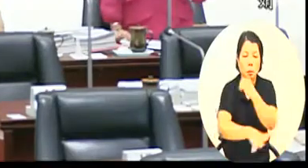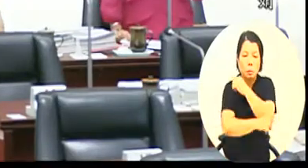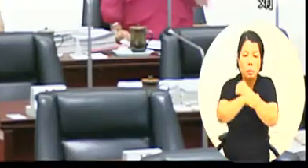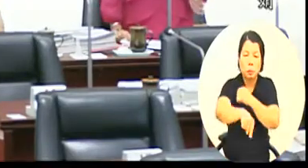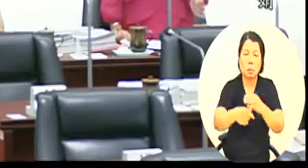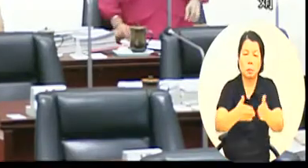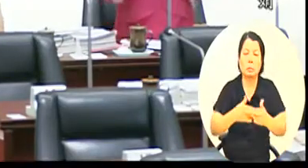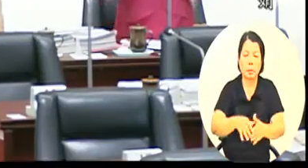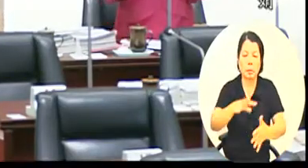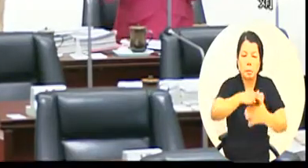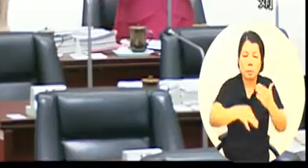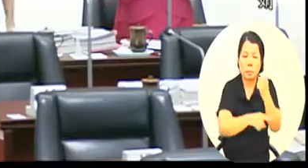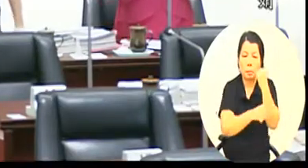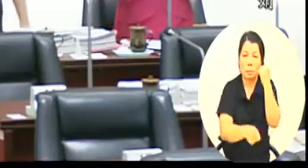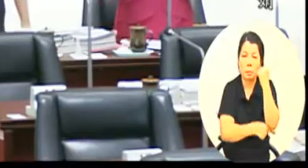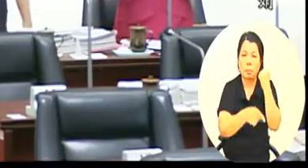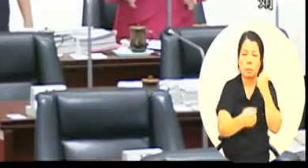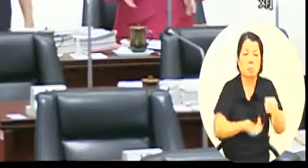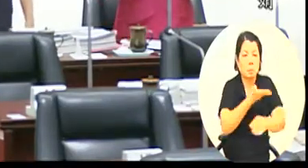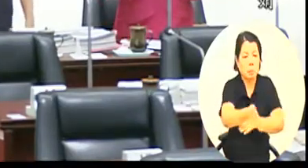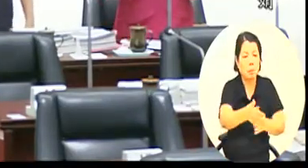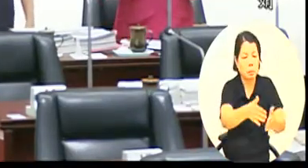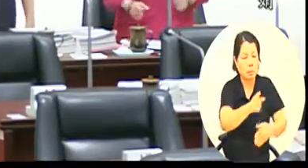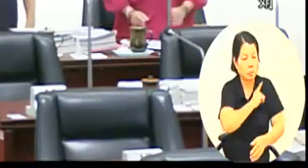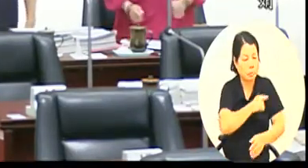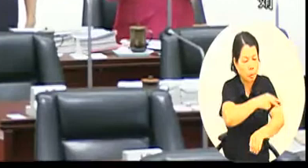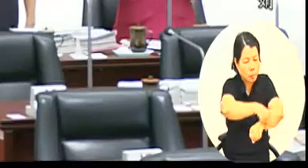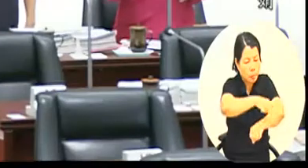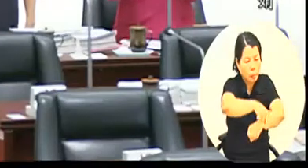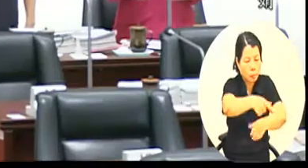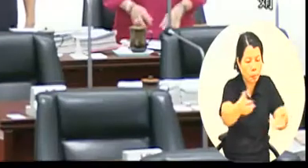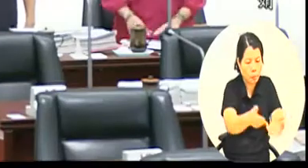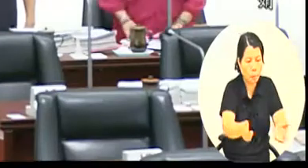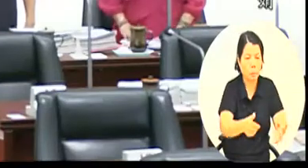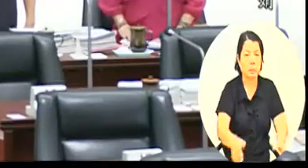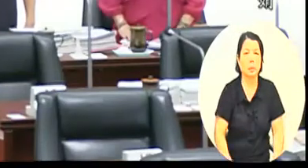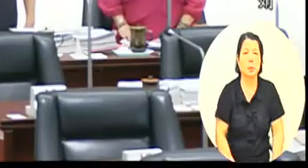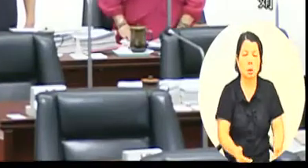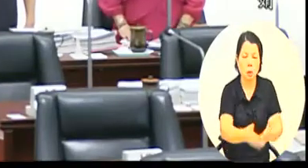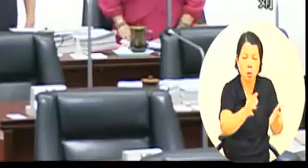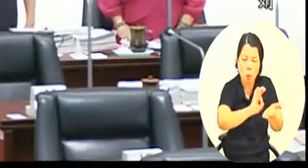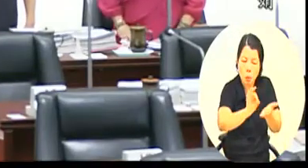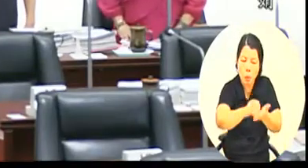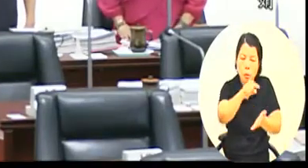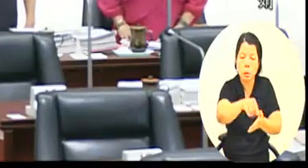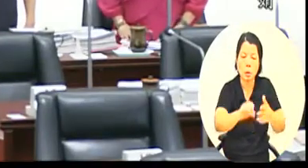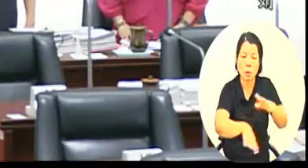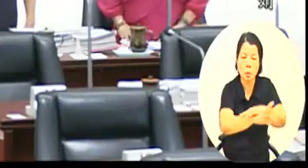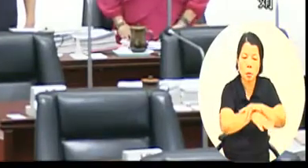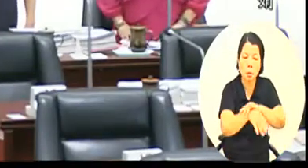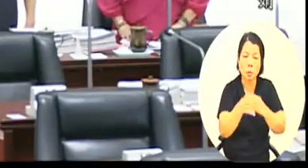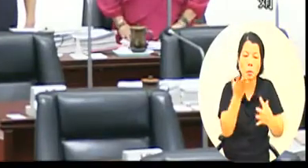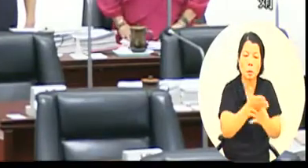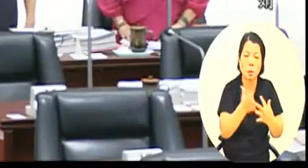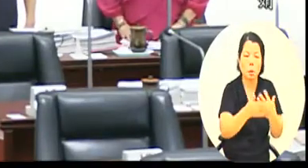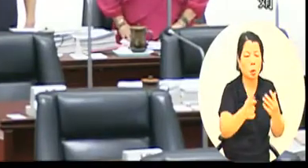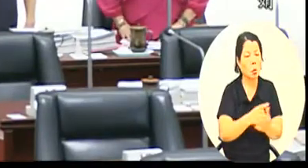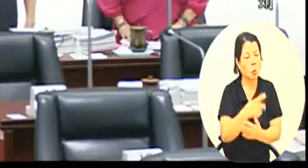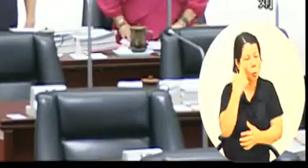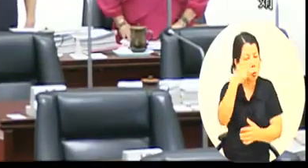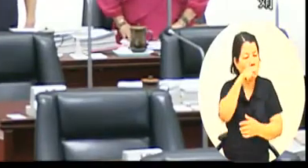求条件之下，让他们能够好好的去规划，好好去做建筑，好好的充分利用这些空间，我觉得这个是两全其美